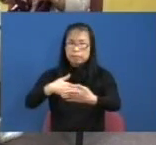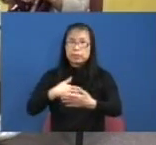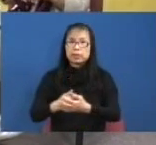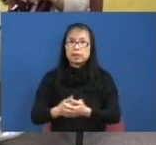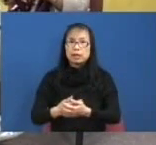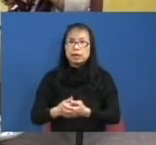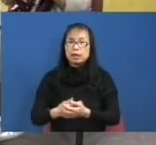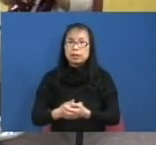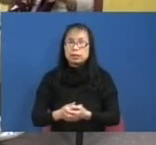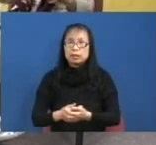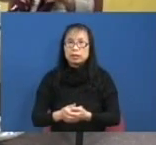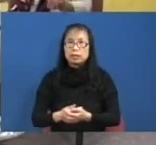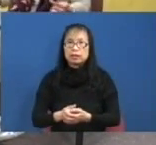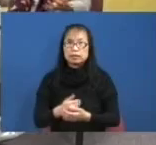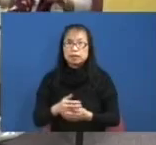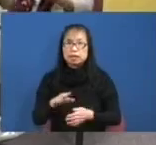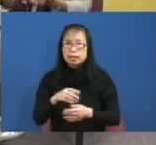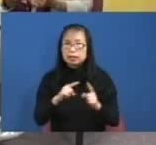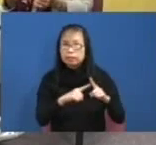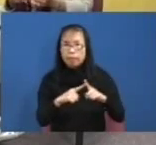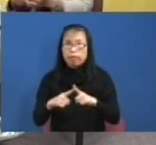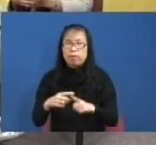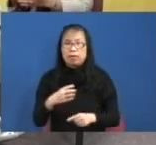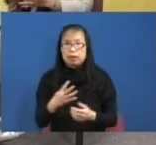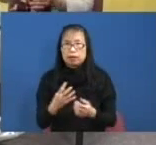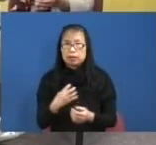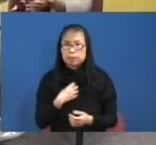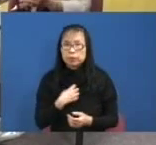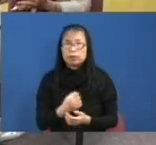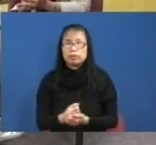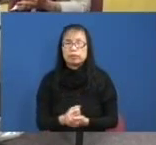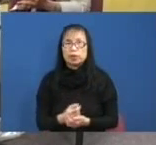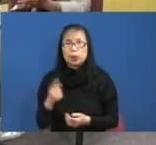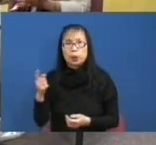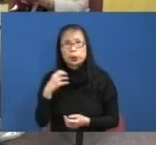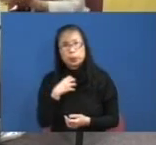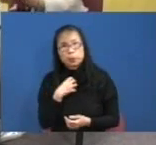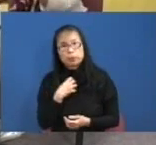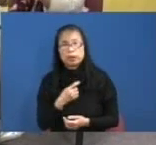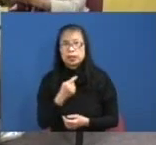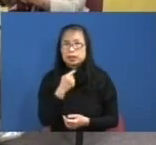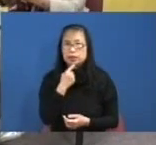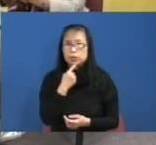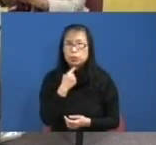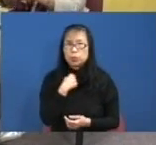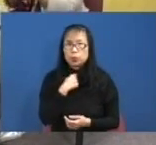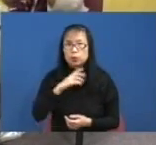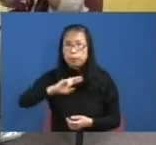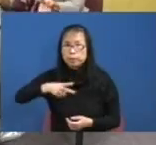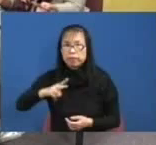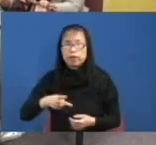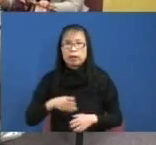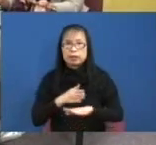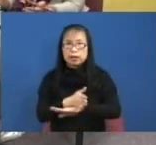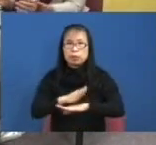係基層嘅市民嗰個感受咧。所以點解我會即係會覺得有需要變化？即係社會是